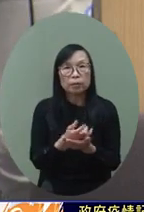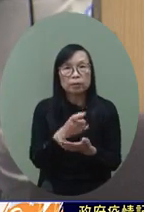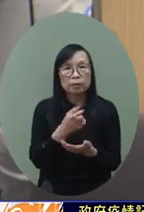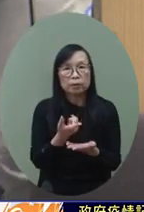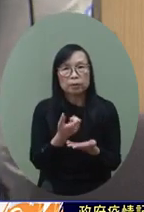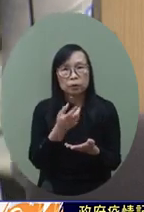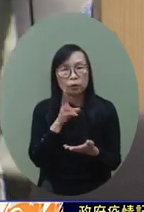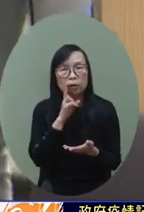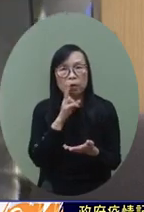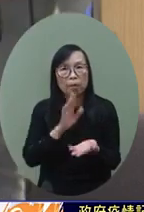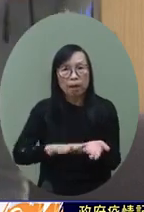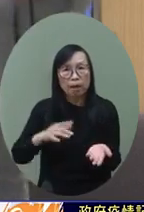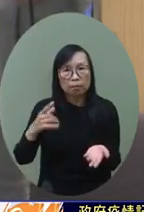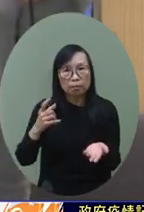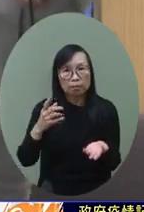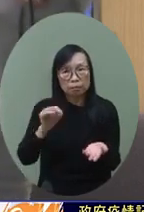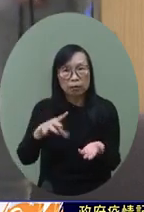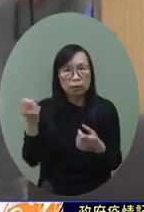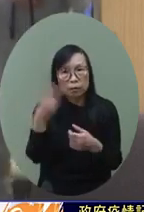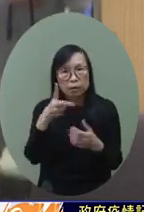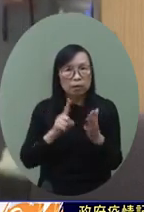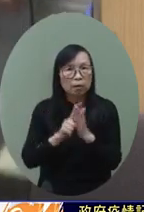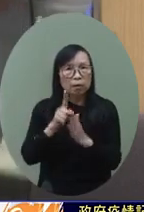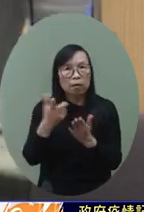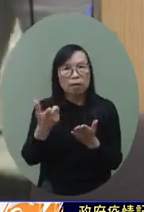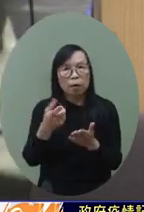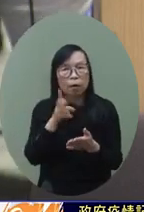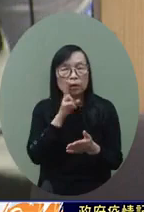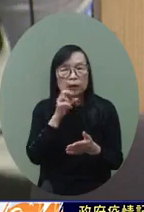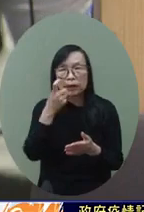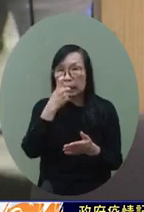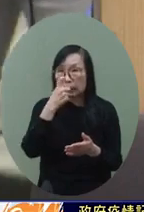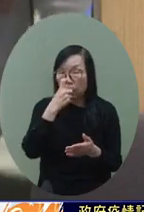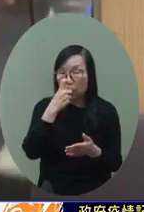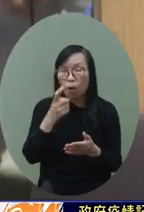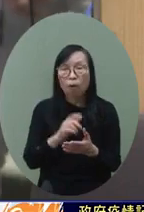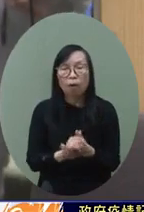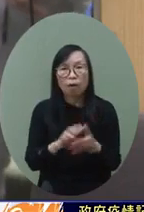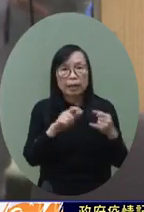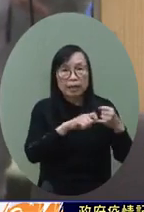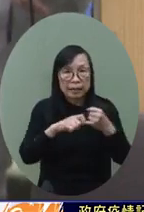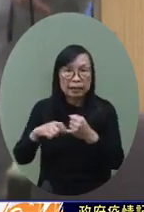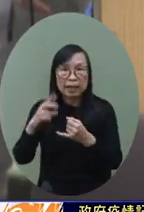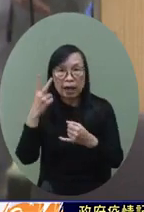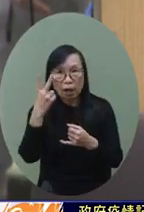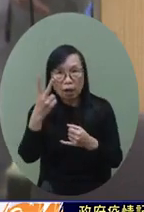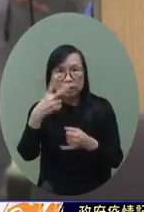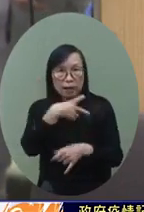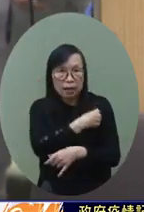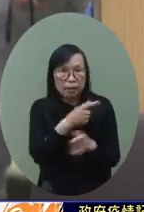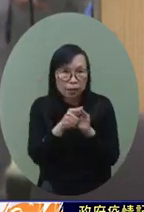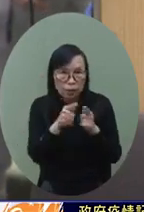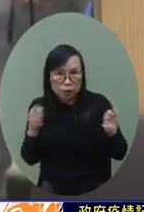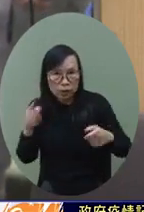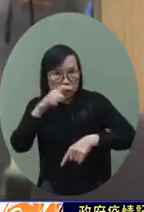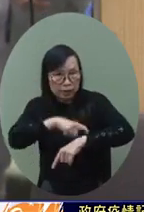情又再反覆嘅時候，會唔會都需要好似英國咁樣咧，都係要延長兩劑之間嘅相距注射嘅